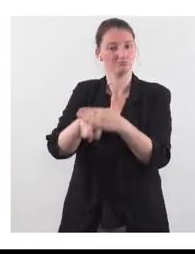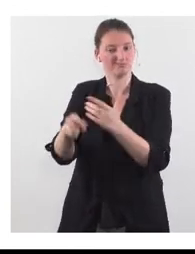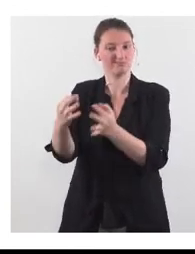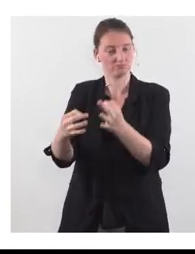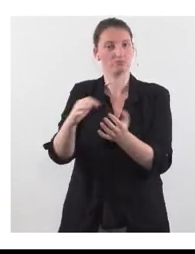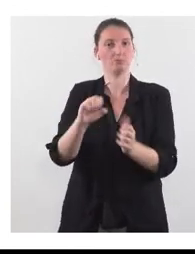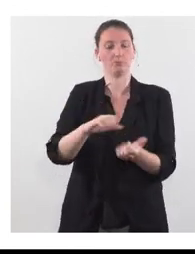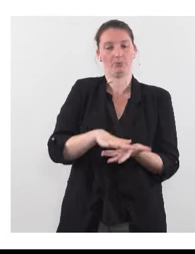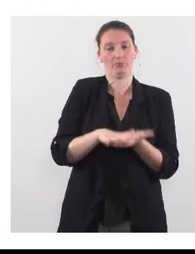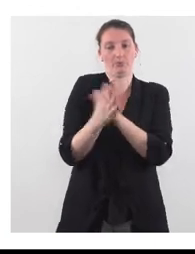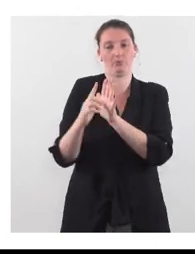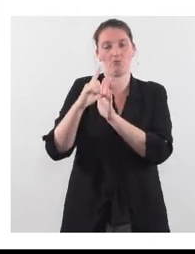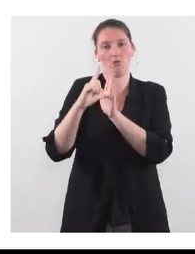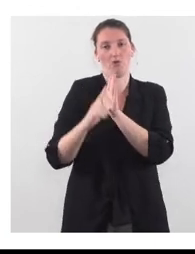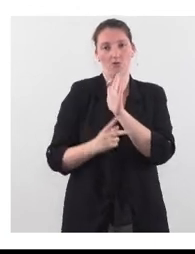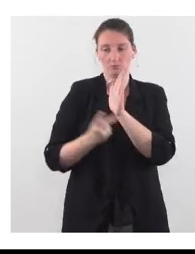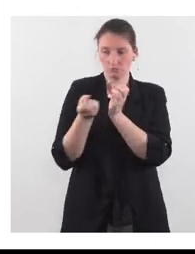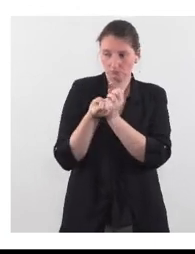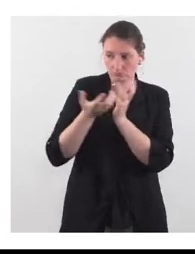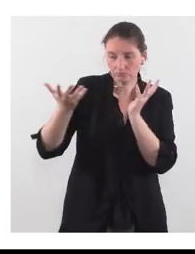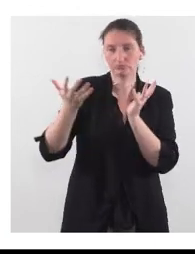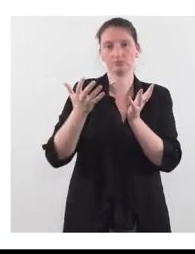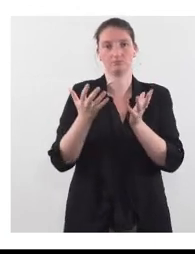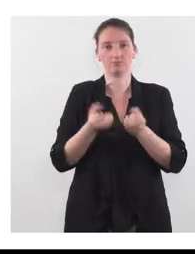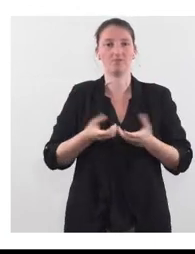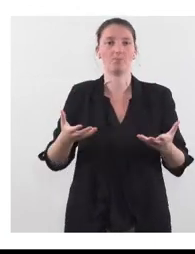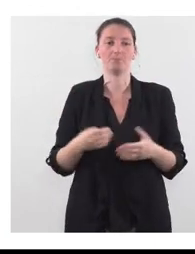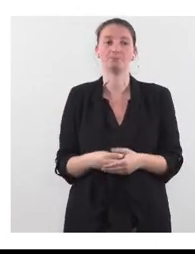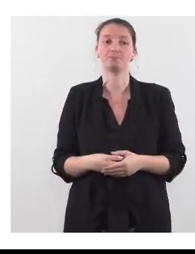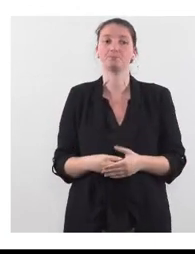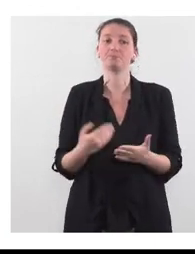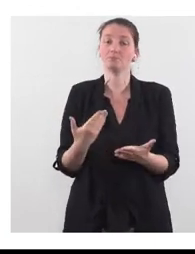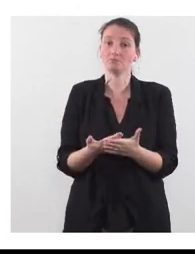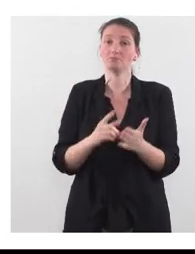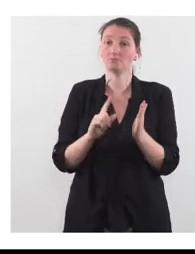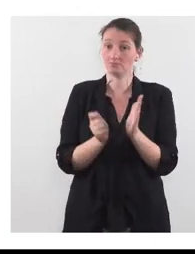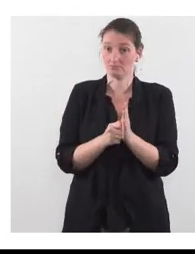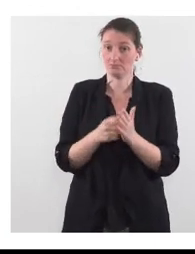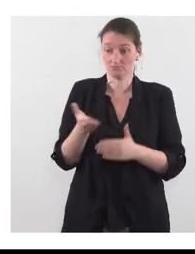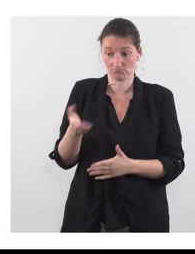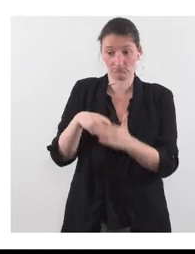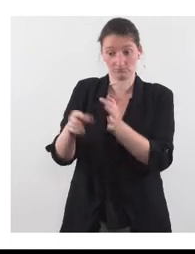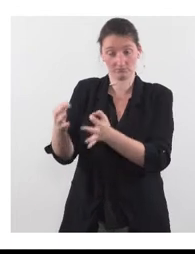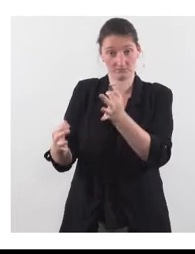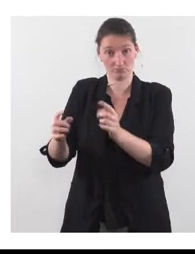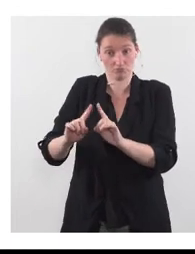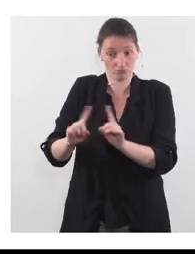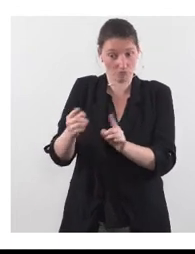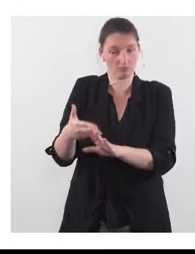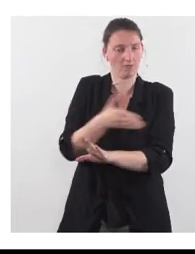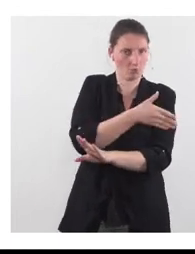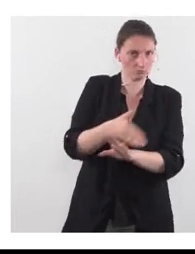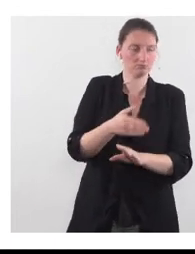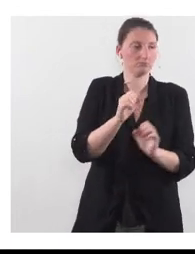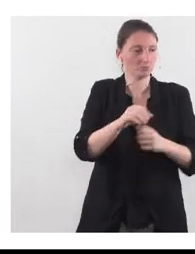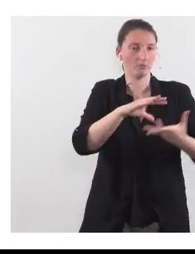développer des nouveaux principes juridiques. Lorsque nous essayons de régler les cas en dehors des tribunaux, nous avons des débats,